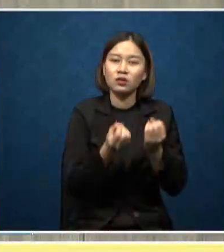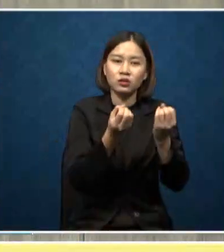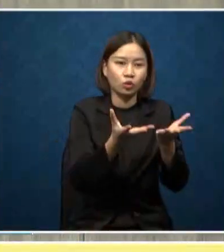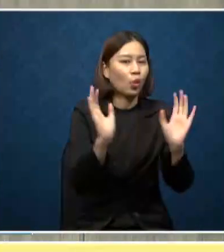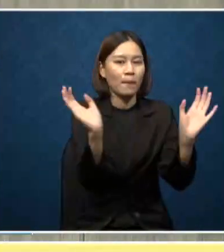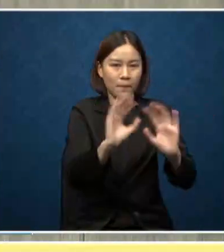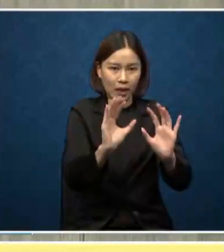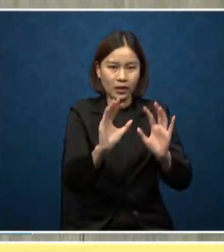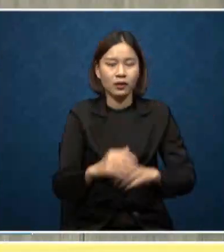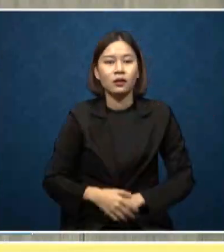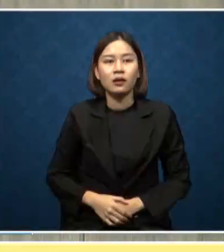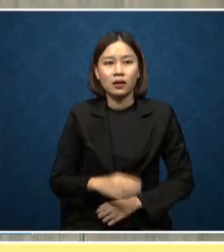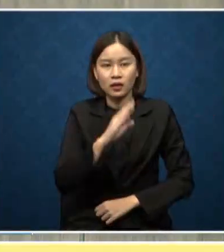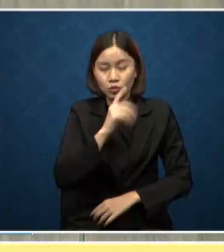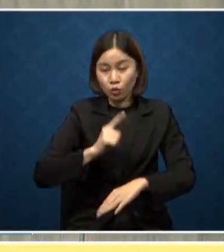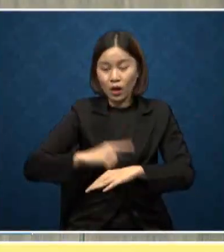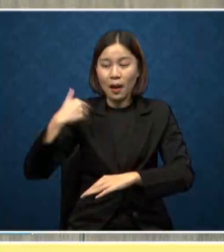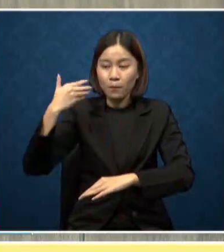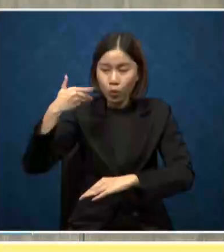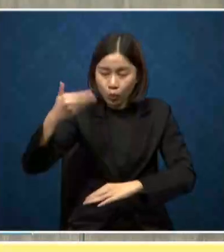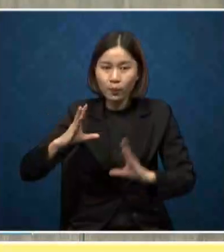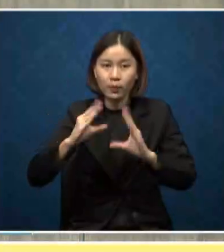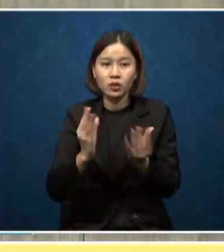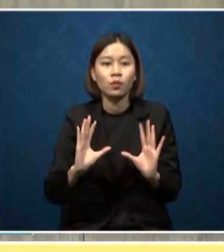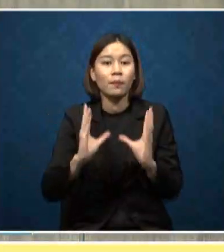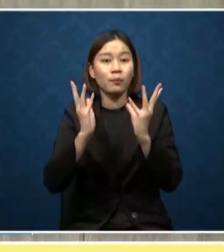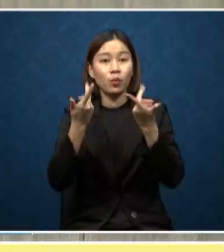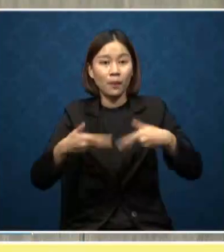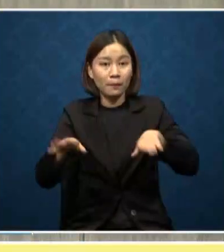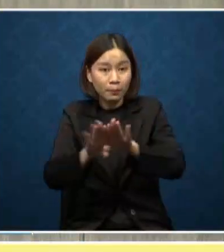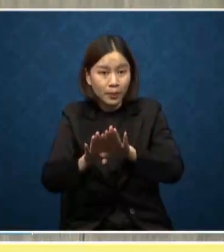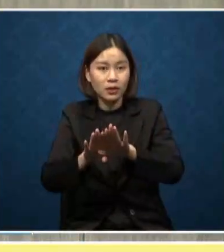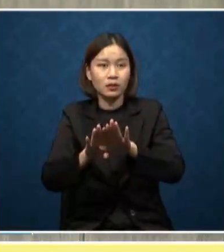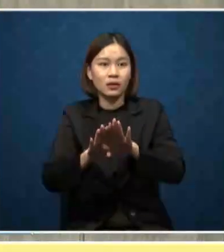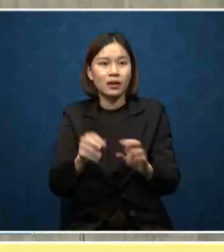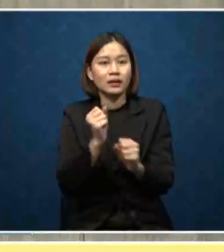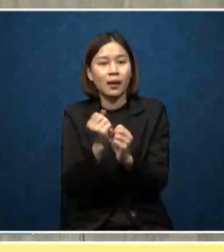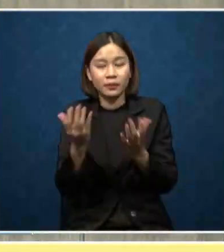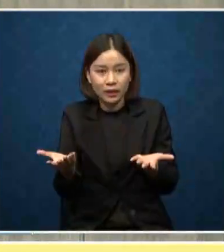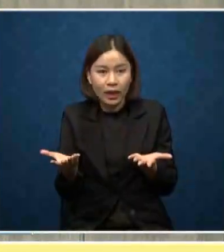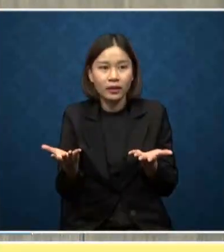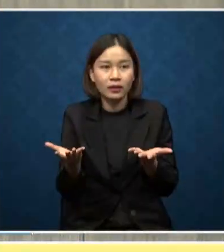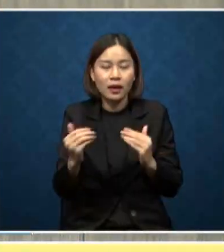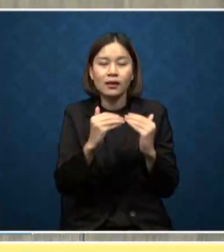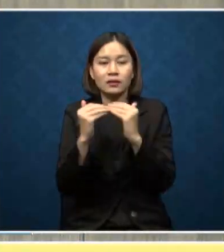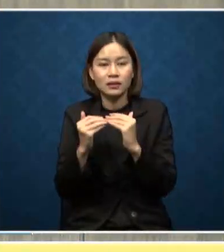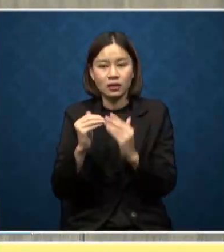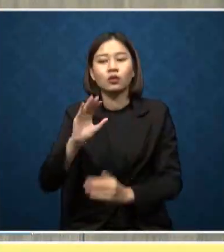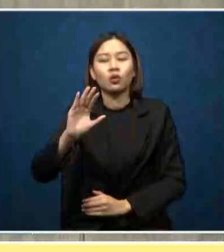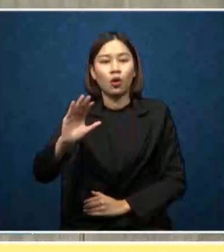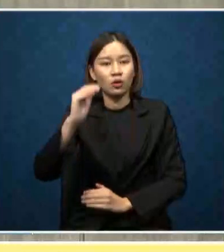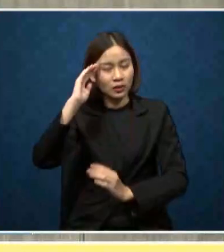แล้วเมื่อพ้นระยะเวลาหมดสมัยประชุมท่านจะดำเนินการอย่างไรก็เป็นสิทธิ์ที่เจ้า